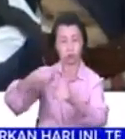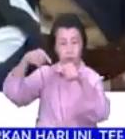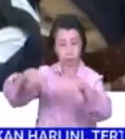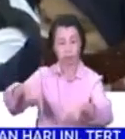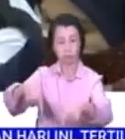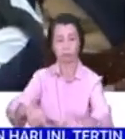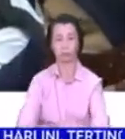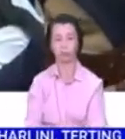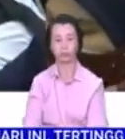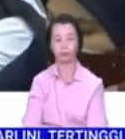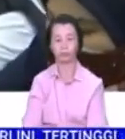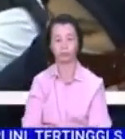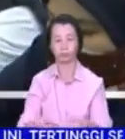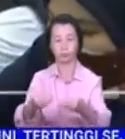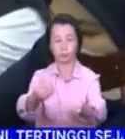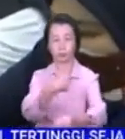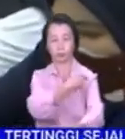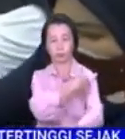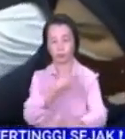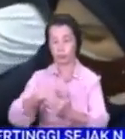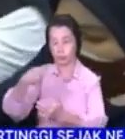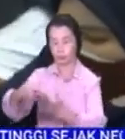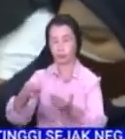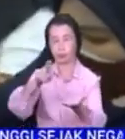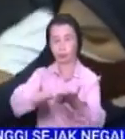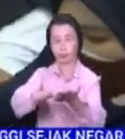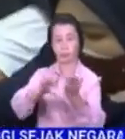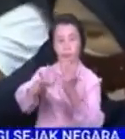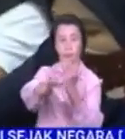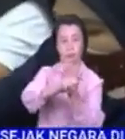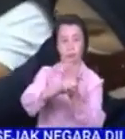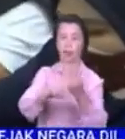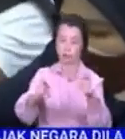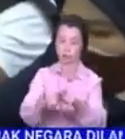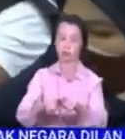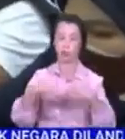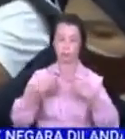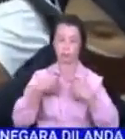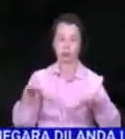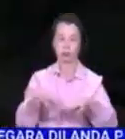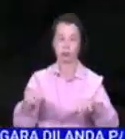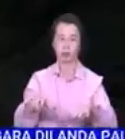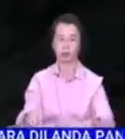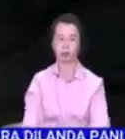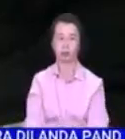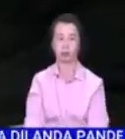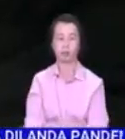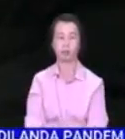Selain pemberian vaksin, program pendaftaran MySejahtera turut dilakukan.